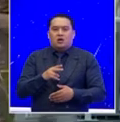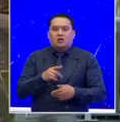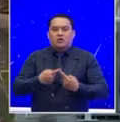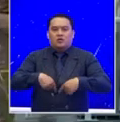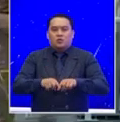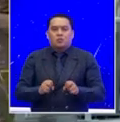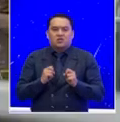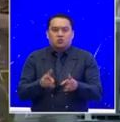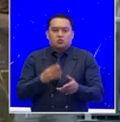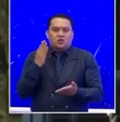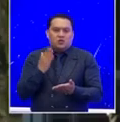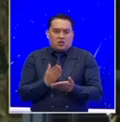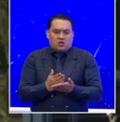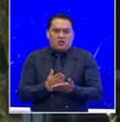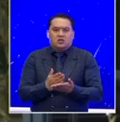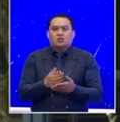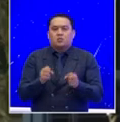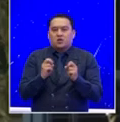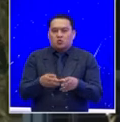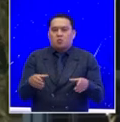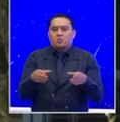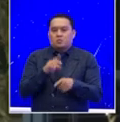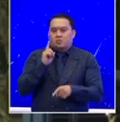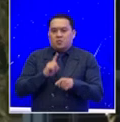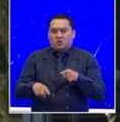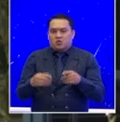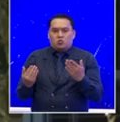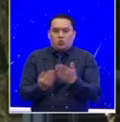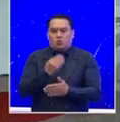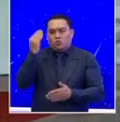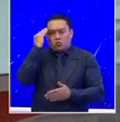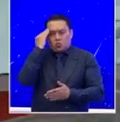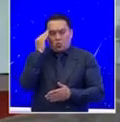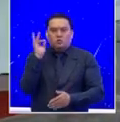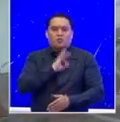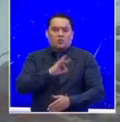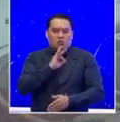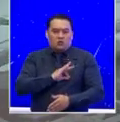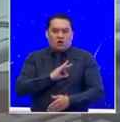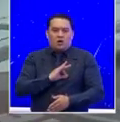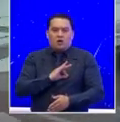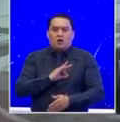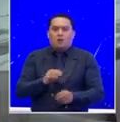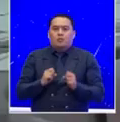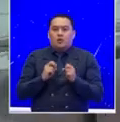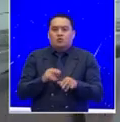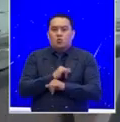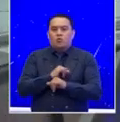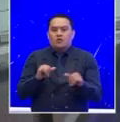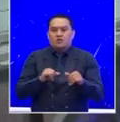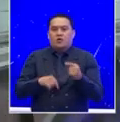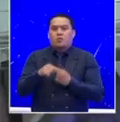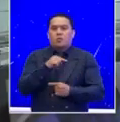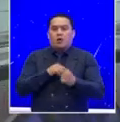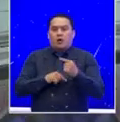виды преступности. С другой, организованная преступность быстро нашла новые способы наживы, а киберпреступность наращивает